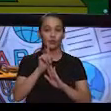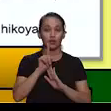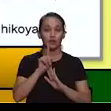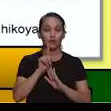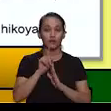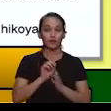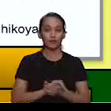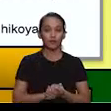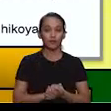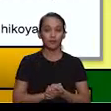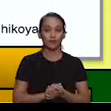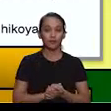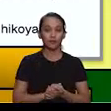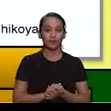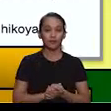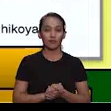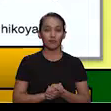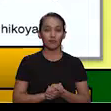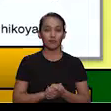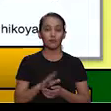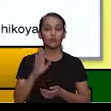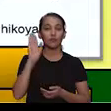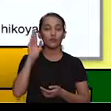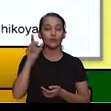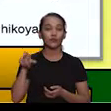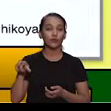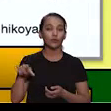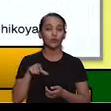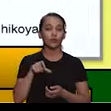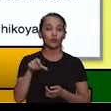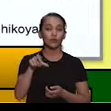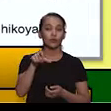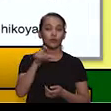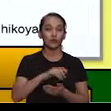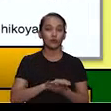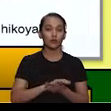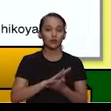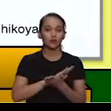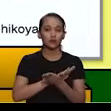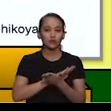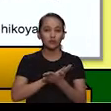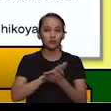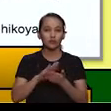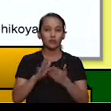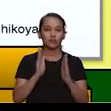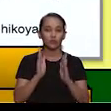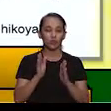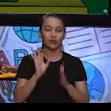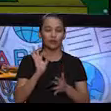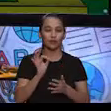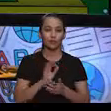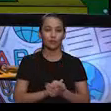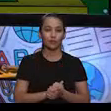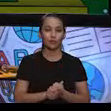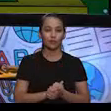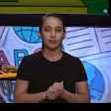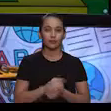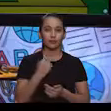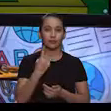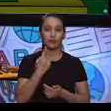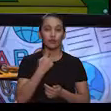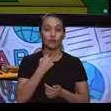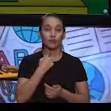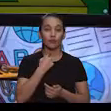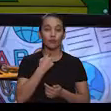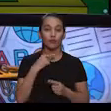boshlanadi. Demak, anhorlarda oqayotgan suvlar tiniqlashadi. To'g'rimi? Bir tovush